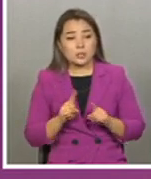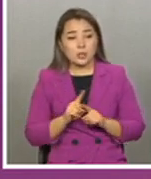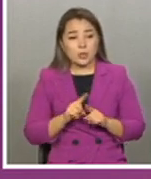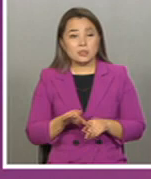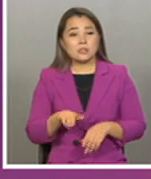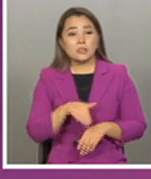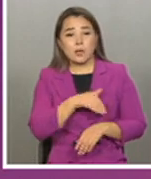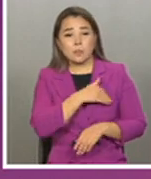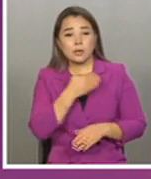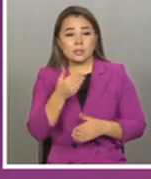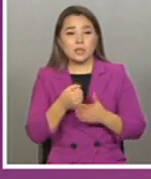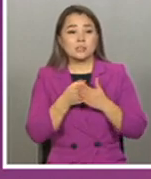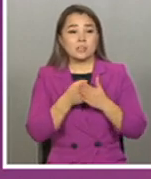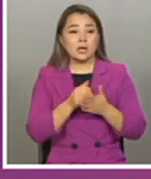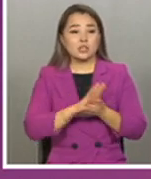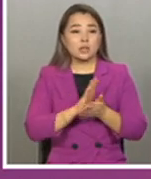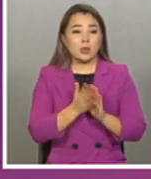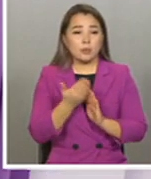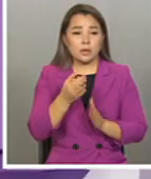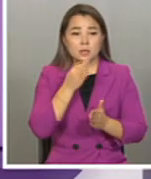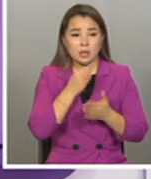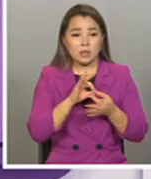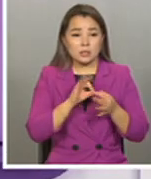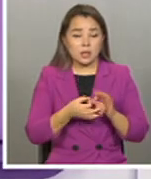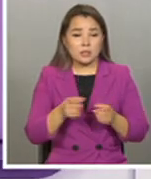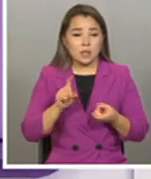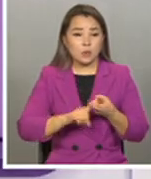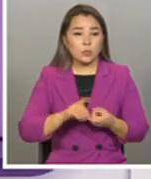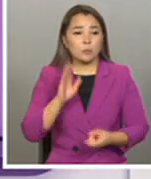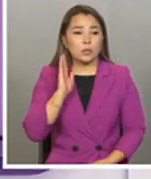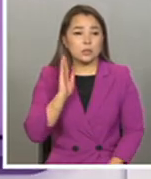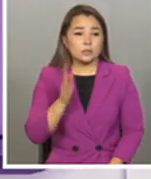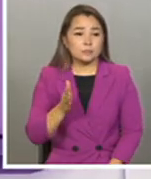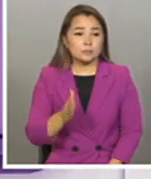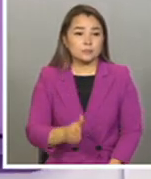мен қысым жағдайларына тәуелді болады.